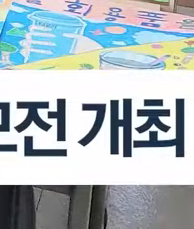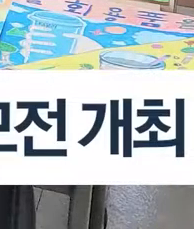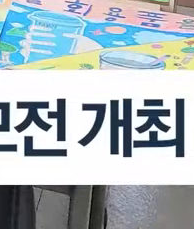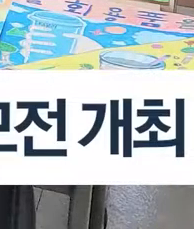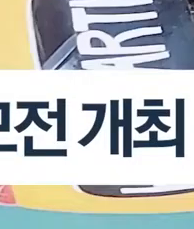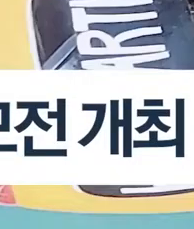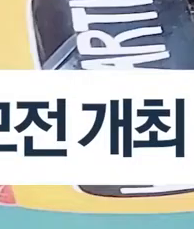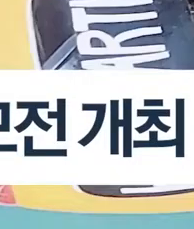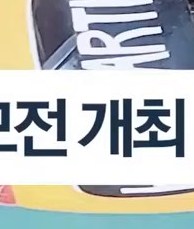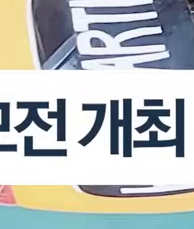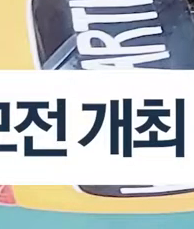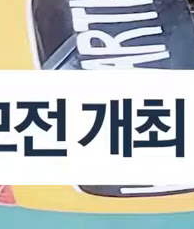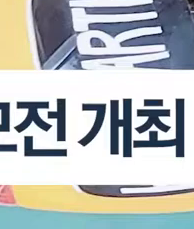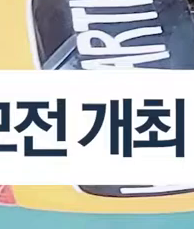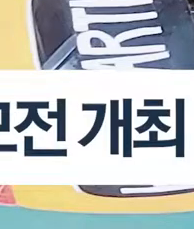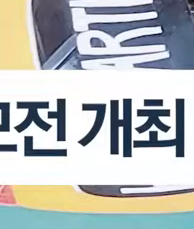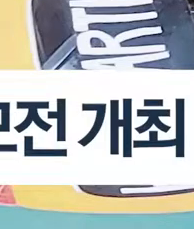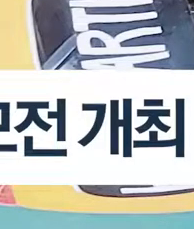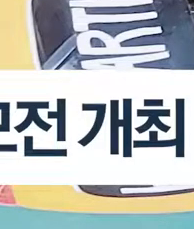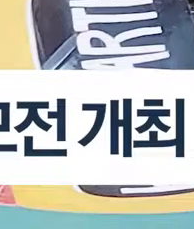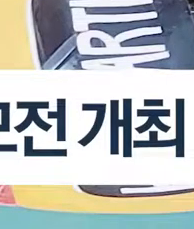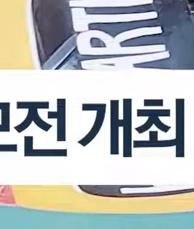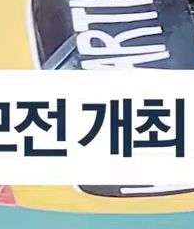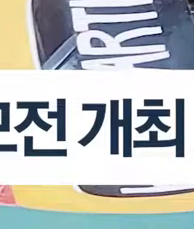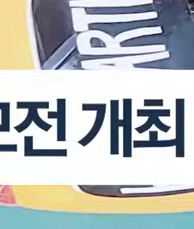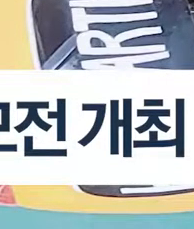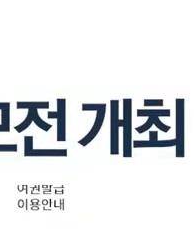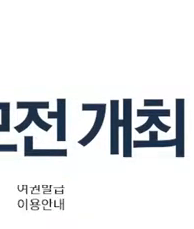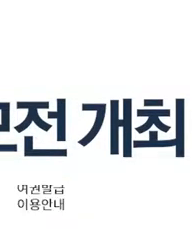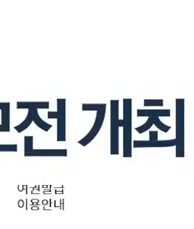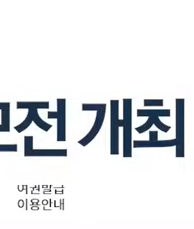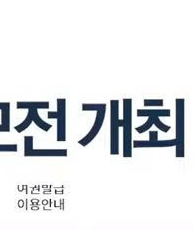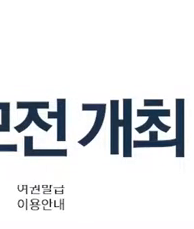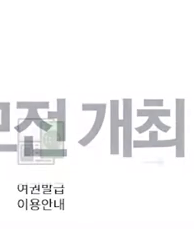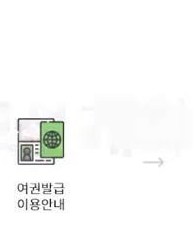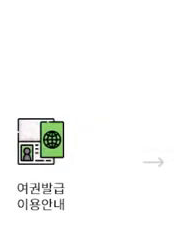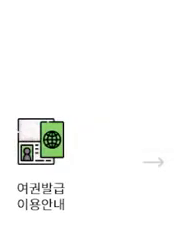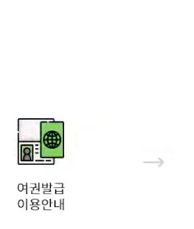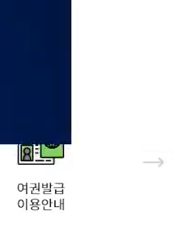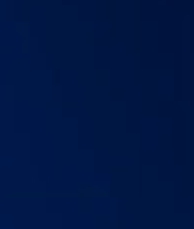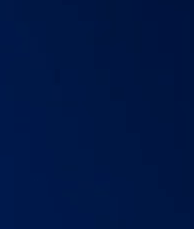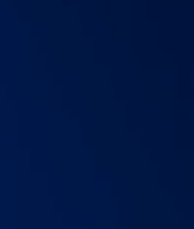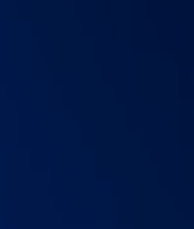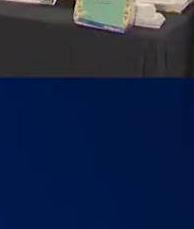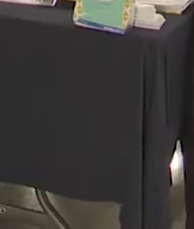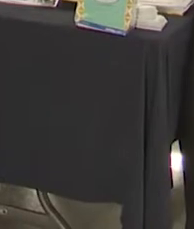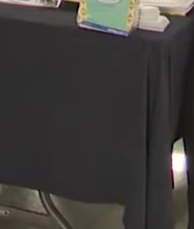강서구가 지역 내 초중학생을 대상으로 기후변화 대응 포스터 공모전을 엽니다.